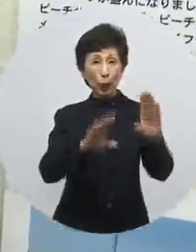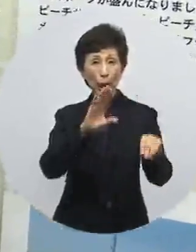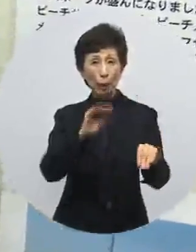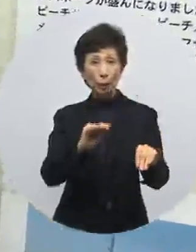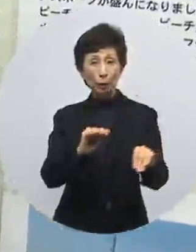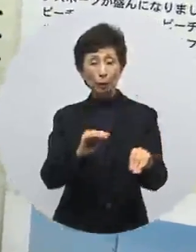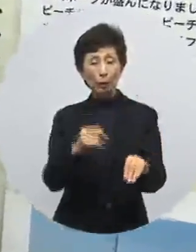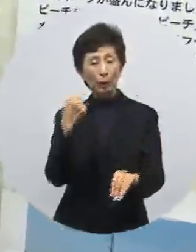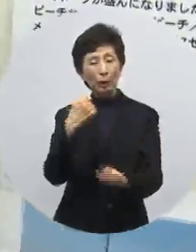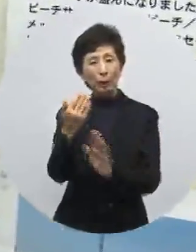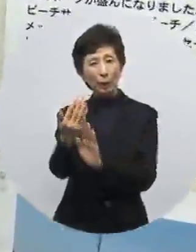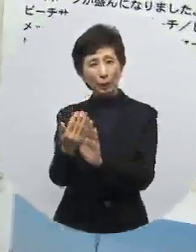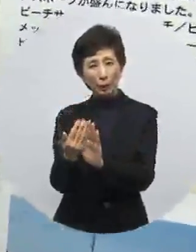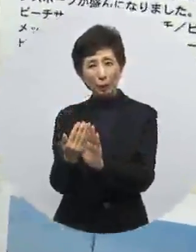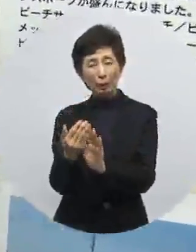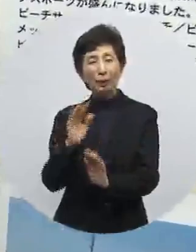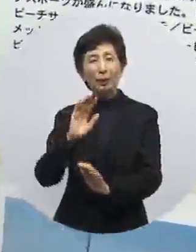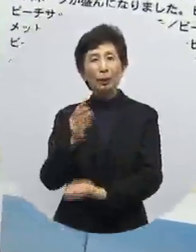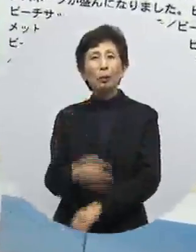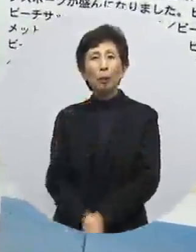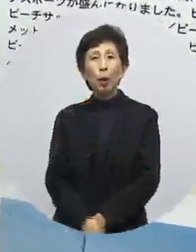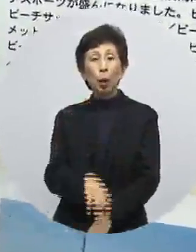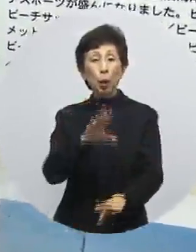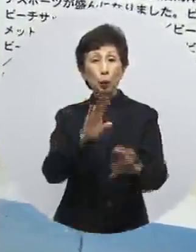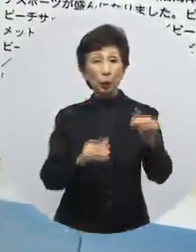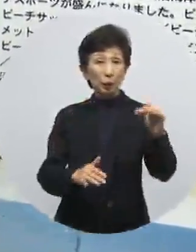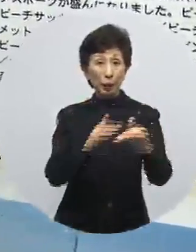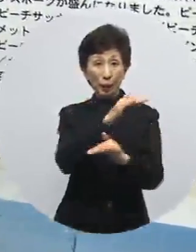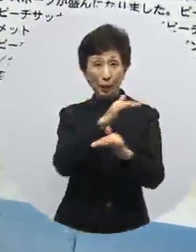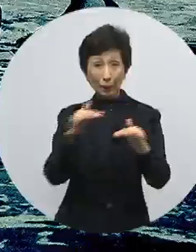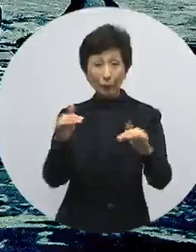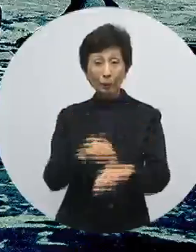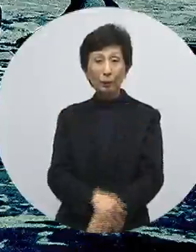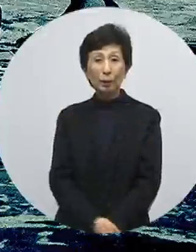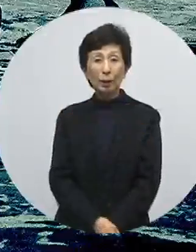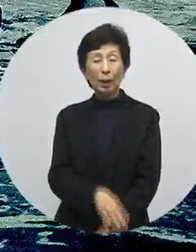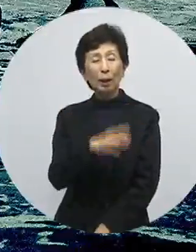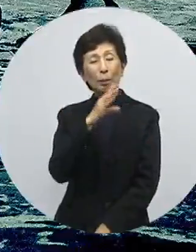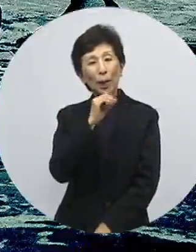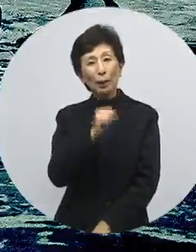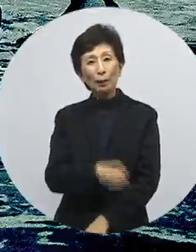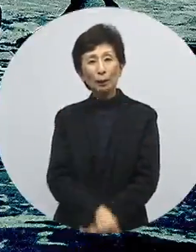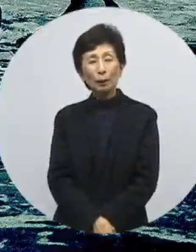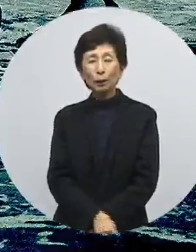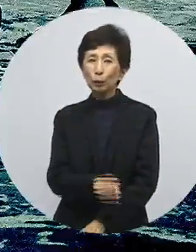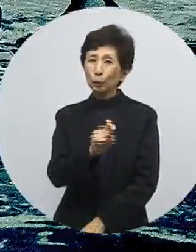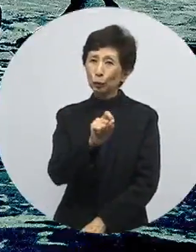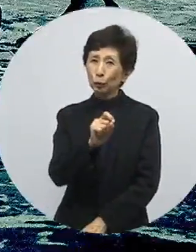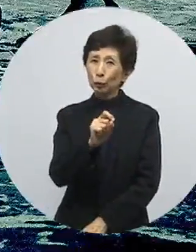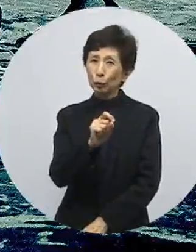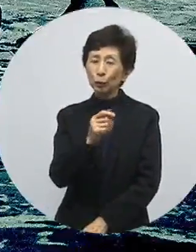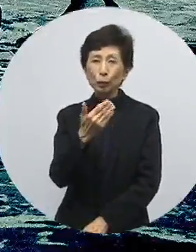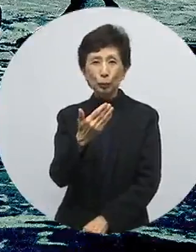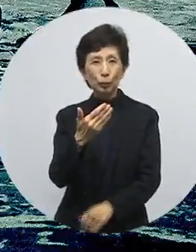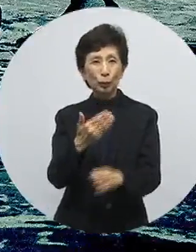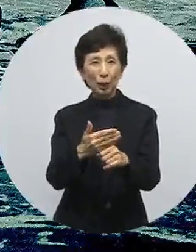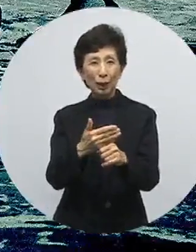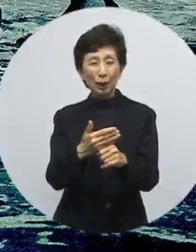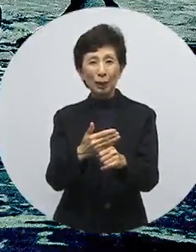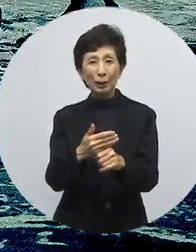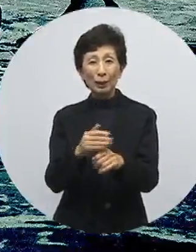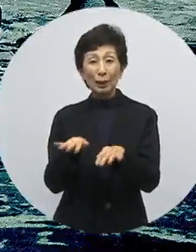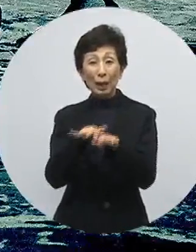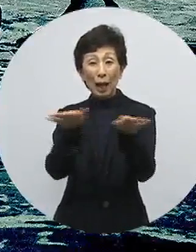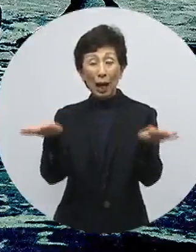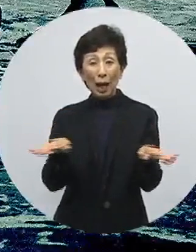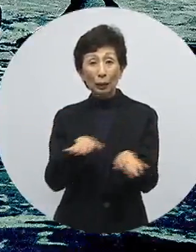夏を迎えますけれども、鵠沼海岸というのは明治ですね、19年に海水浴場